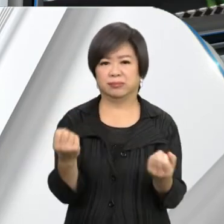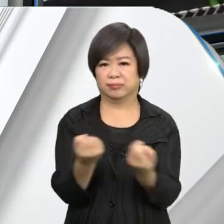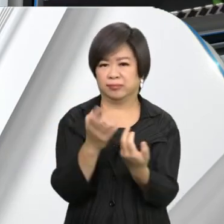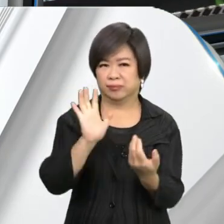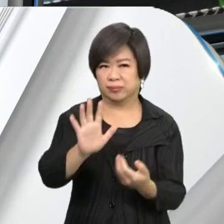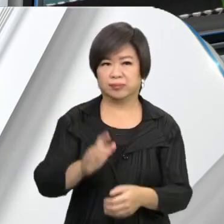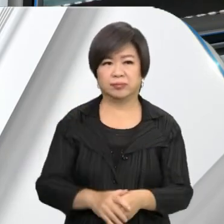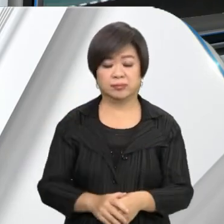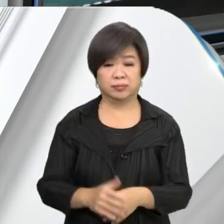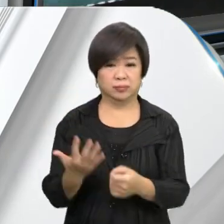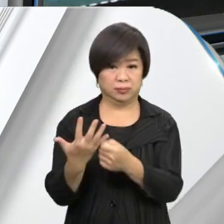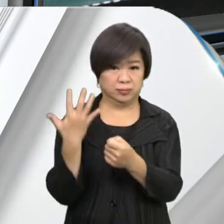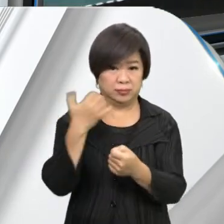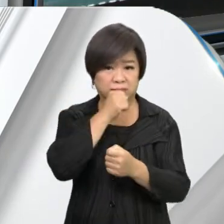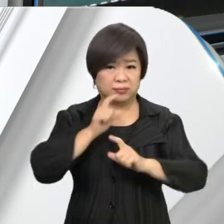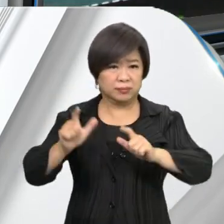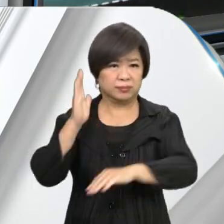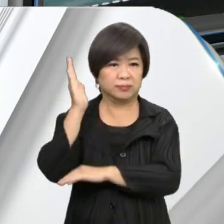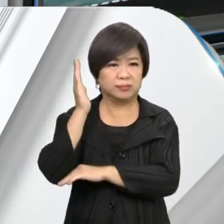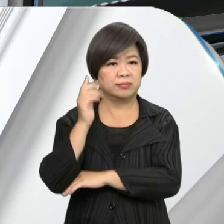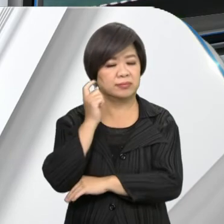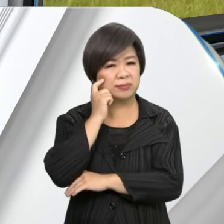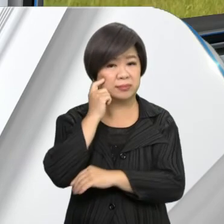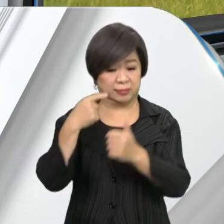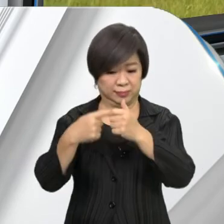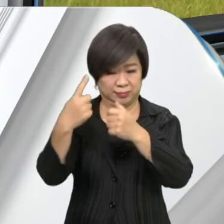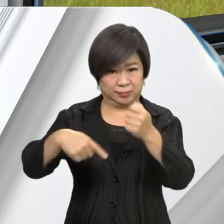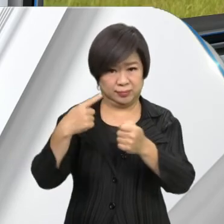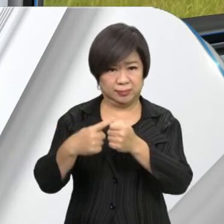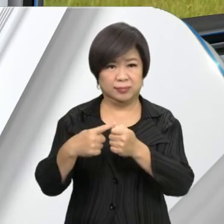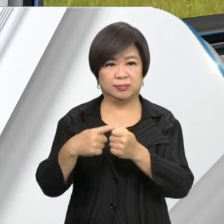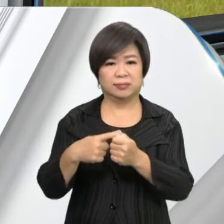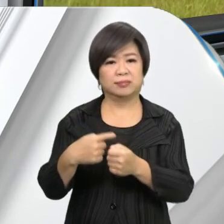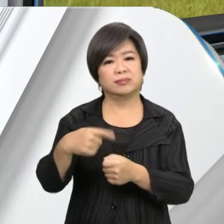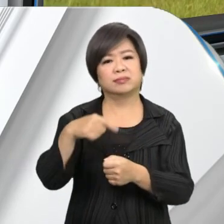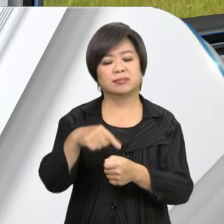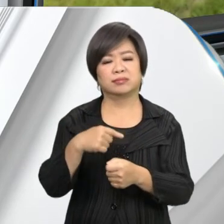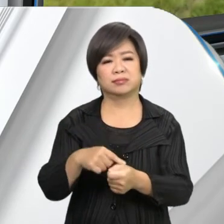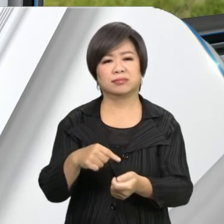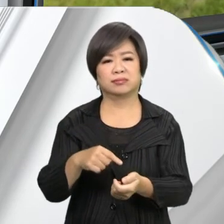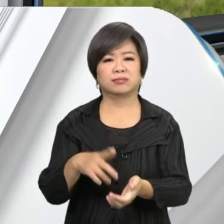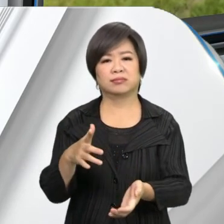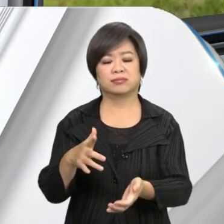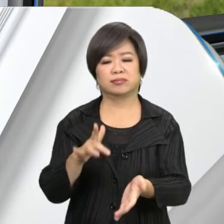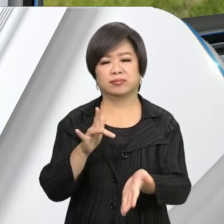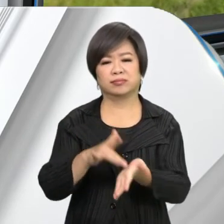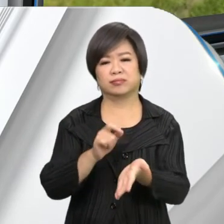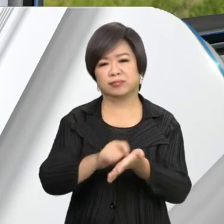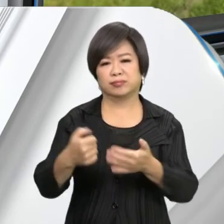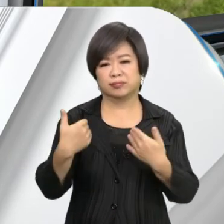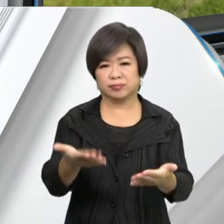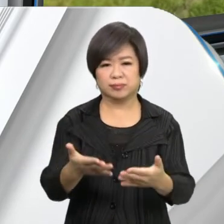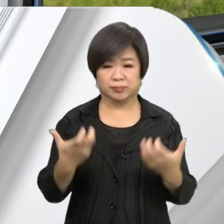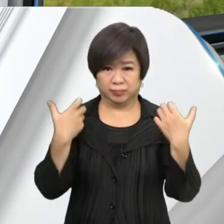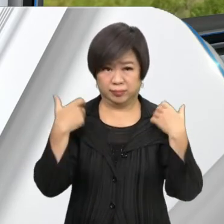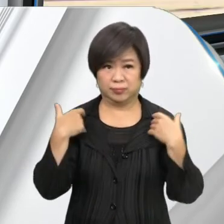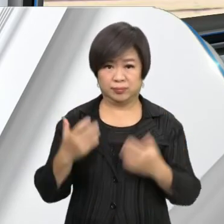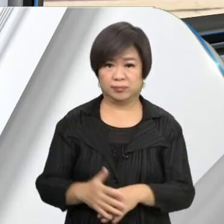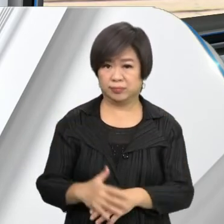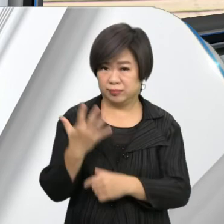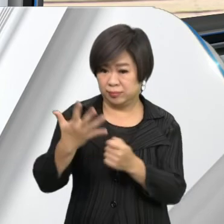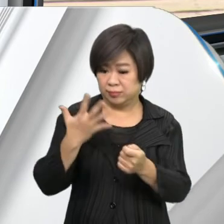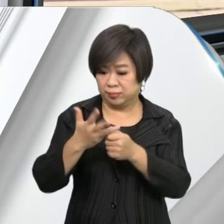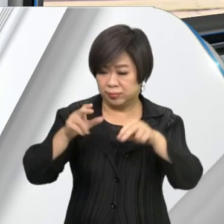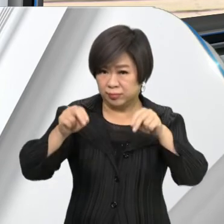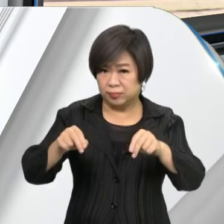政府使用条件年日代人的权利购买方式，搞破民间来竞争管理。我5年的合作